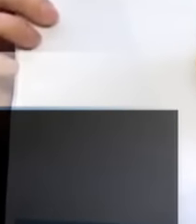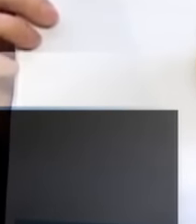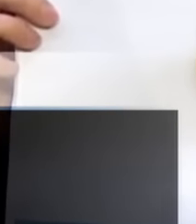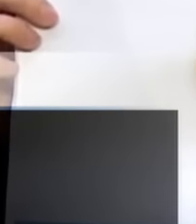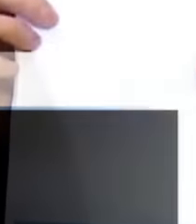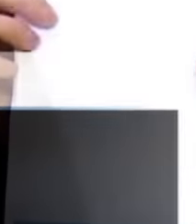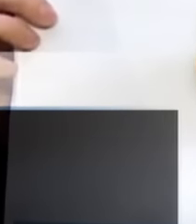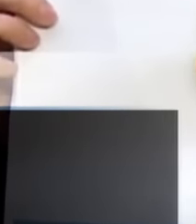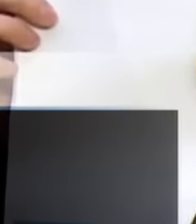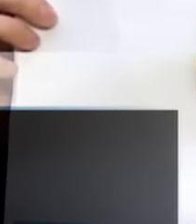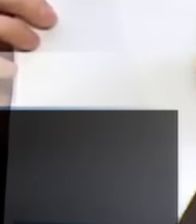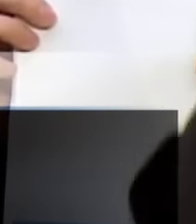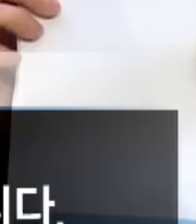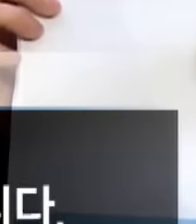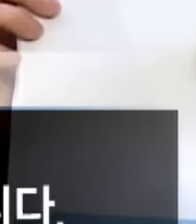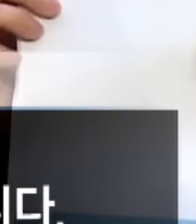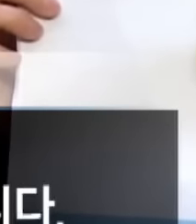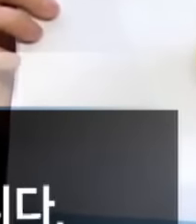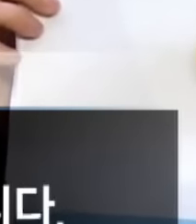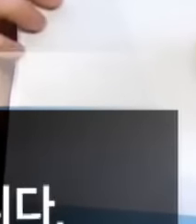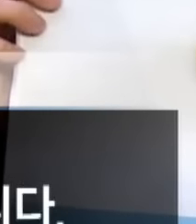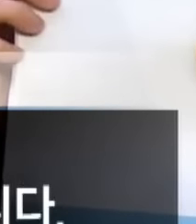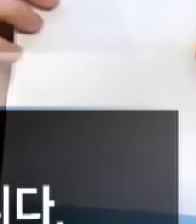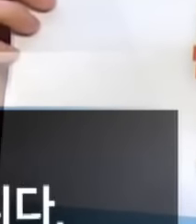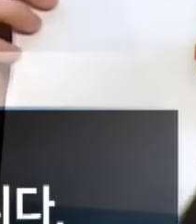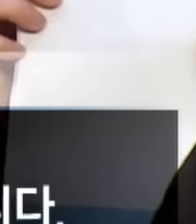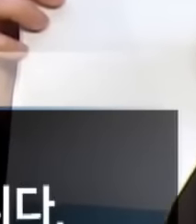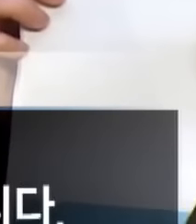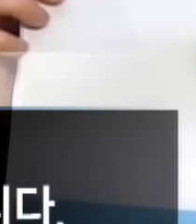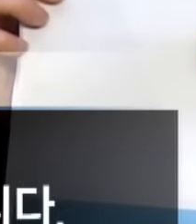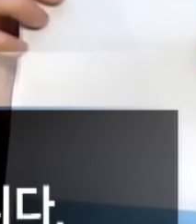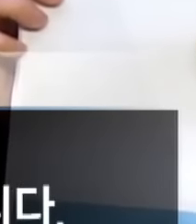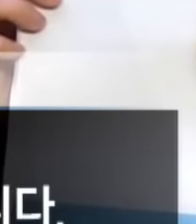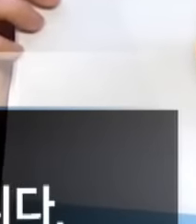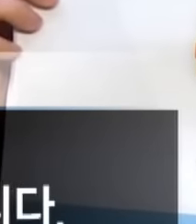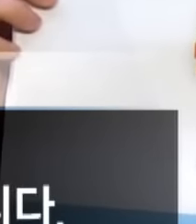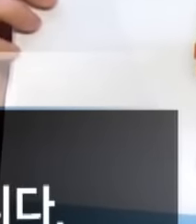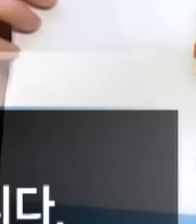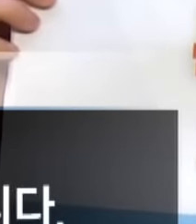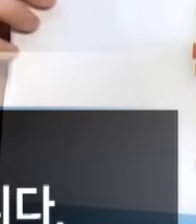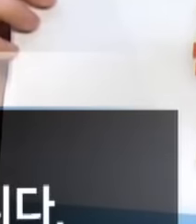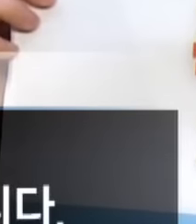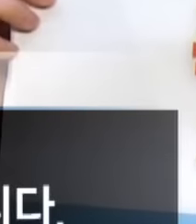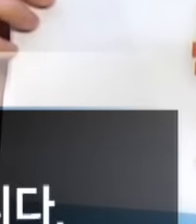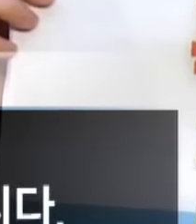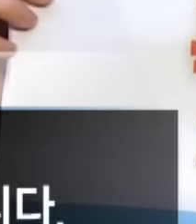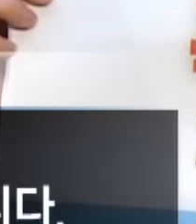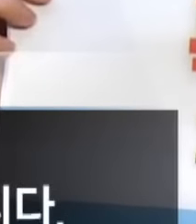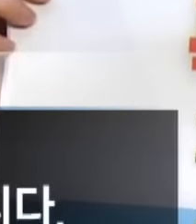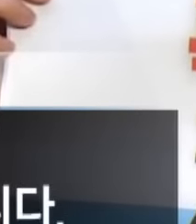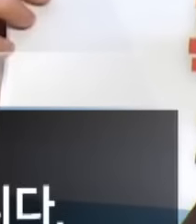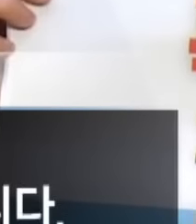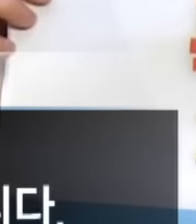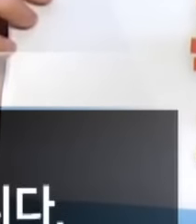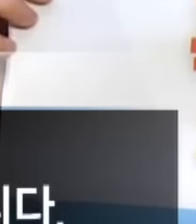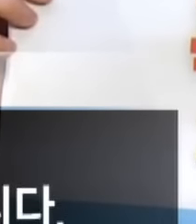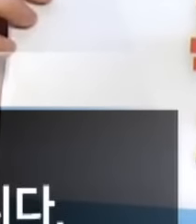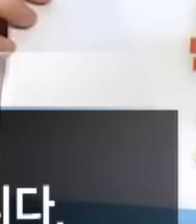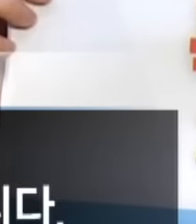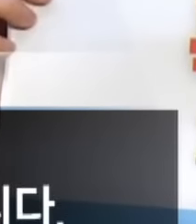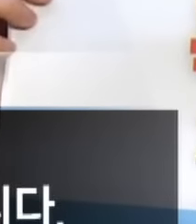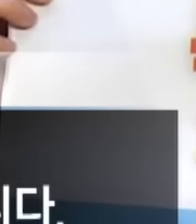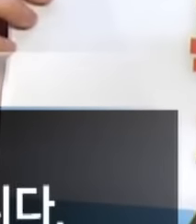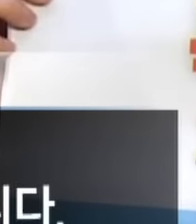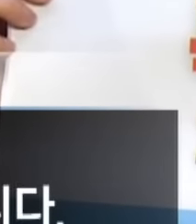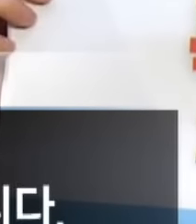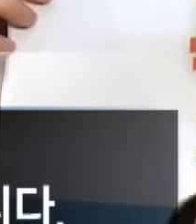방문하여 유감을 표명한 바 있습니다. 윤석열 정부 들어서서 베트남전 민간인 학살 사실을 부인하는 것도 모자라